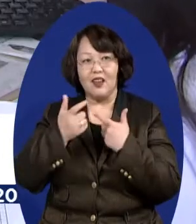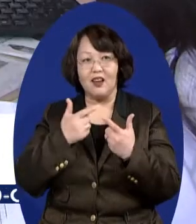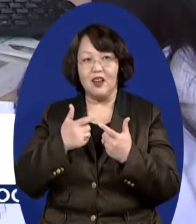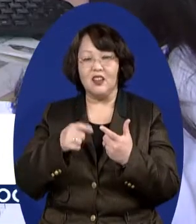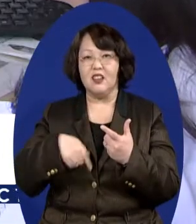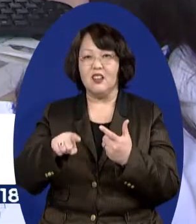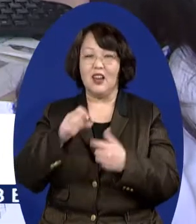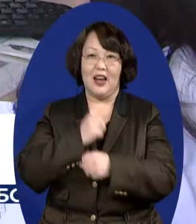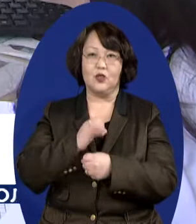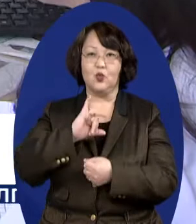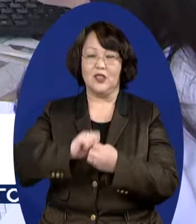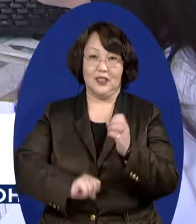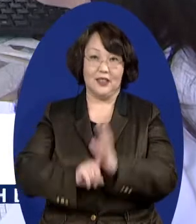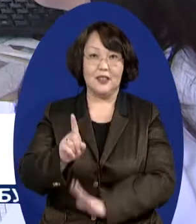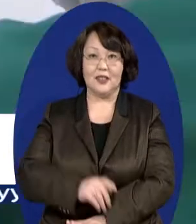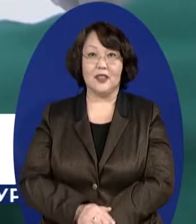түүний ажил эхэлнэ.